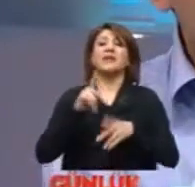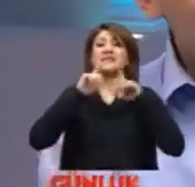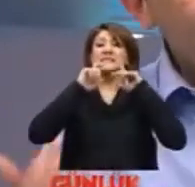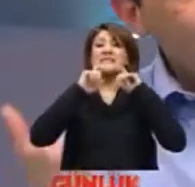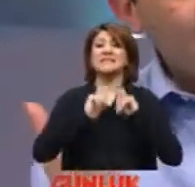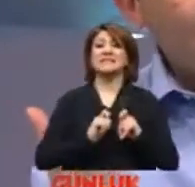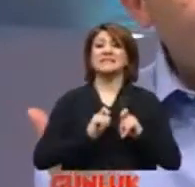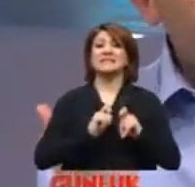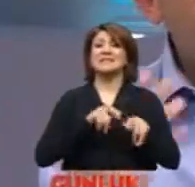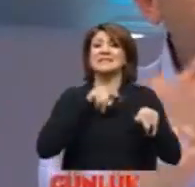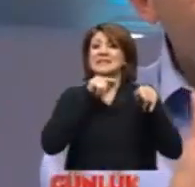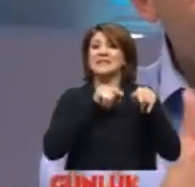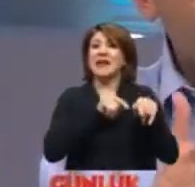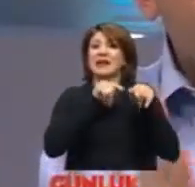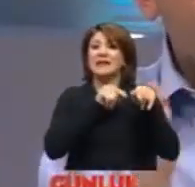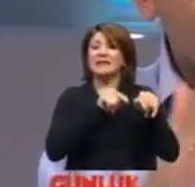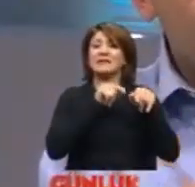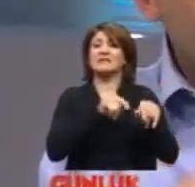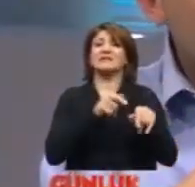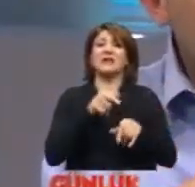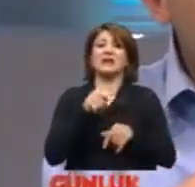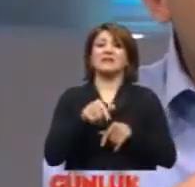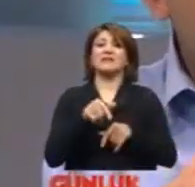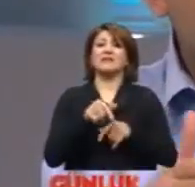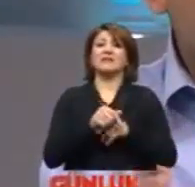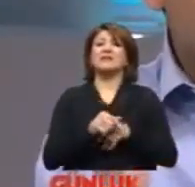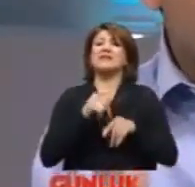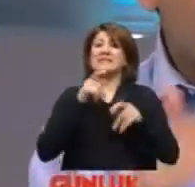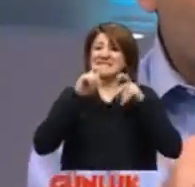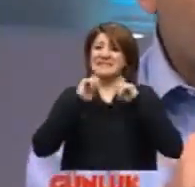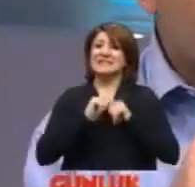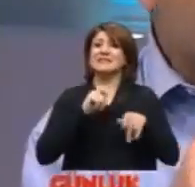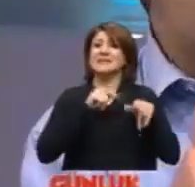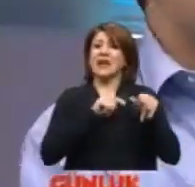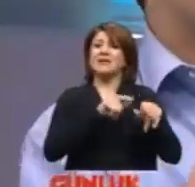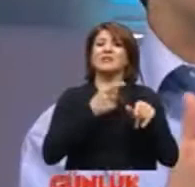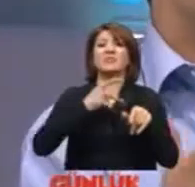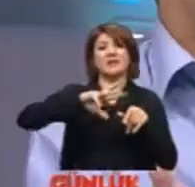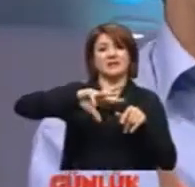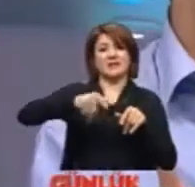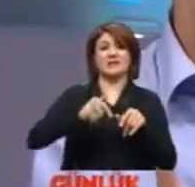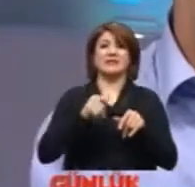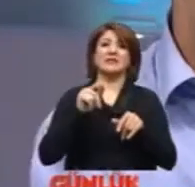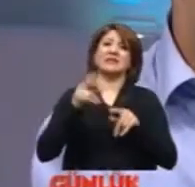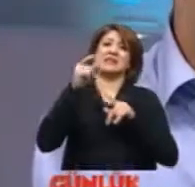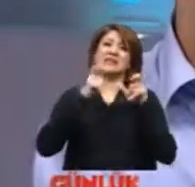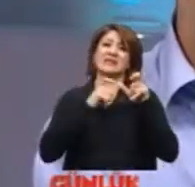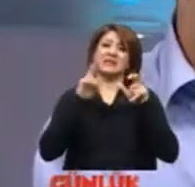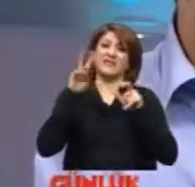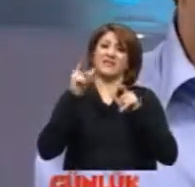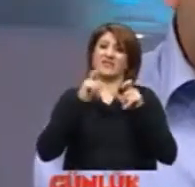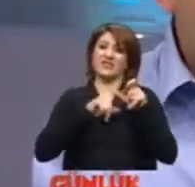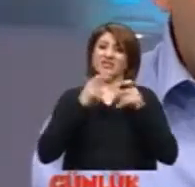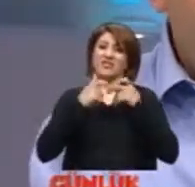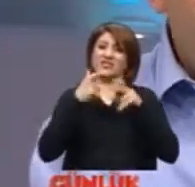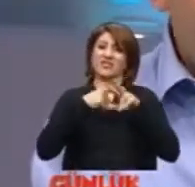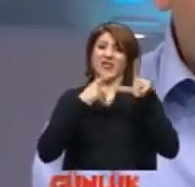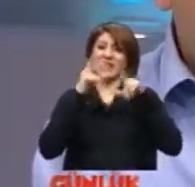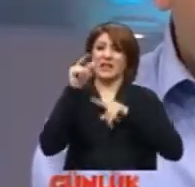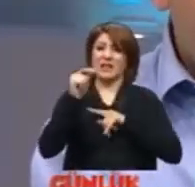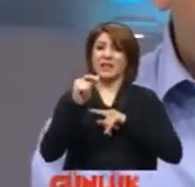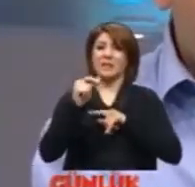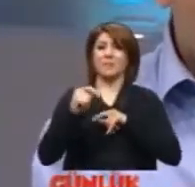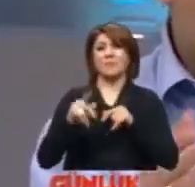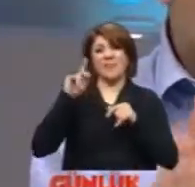taklitten en çok yaptığımız haber Çin'in taklitleri, dolandırıcılık bir de İsviçreli bilim adamları biliyorsun. Evet İsviçreli bilim